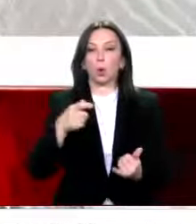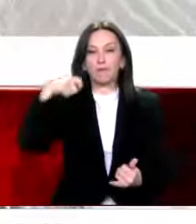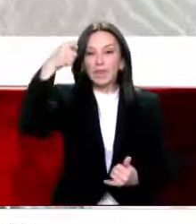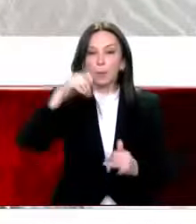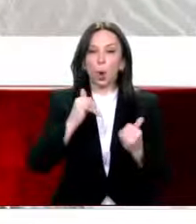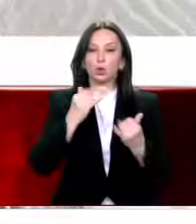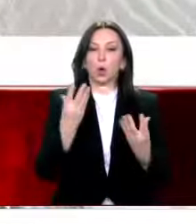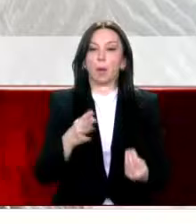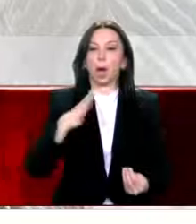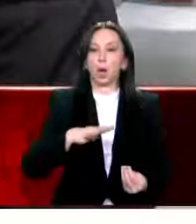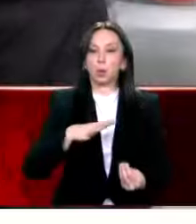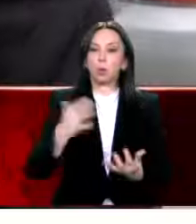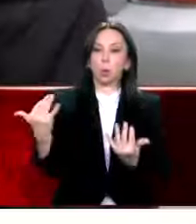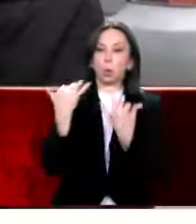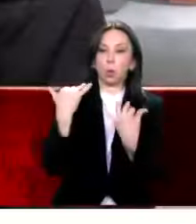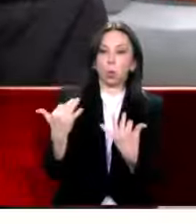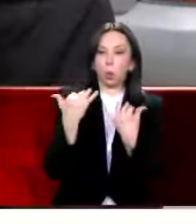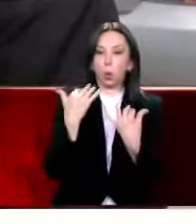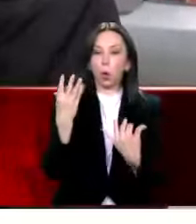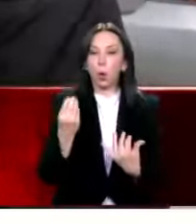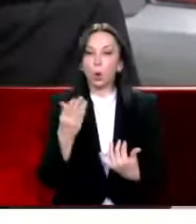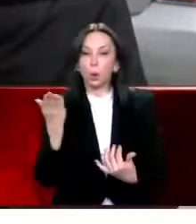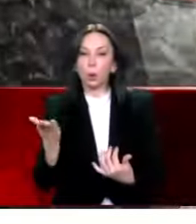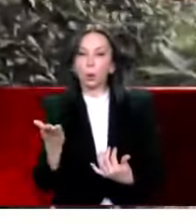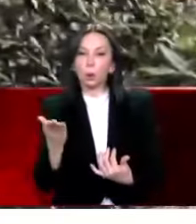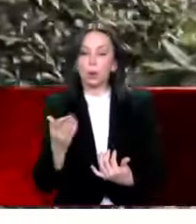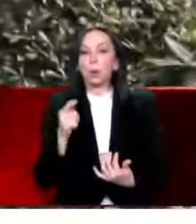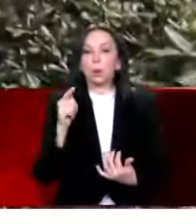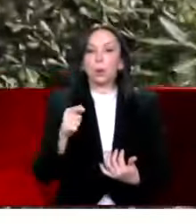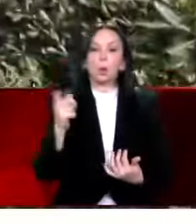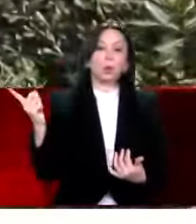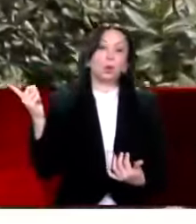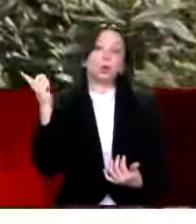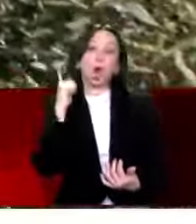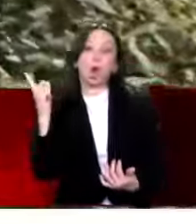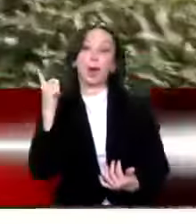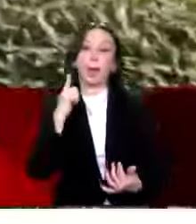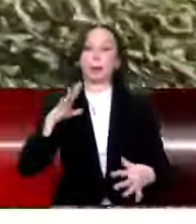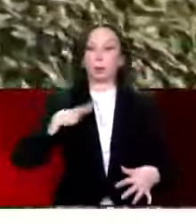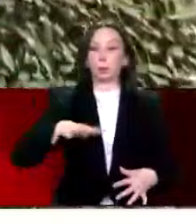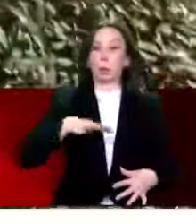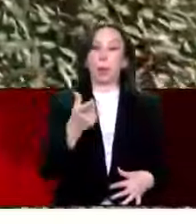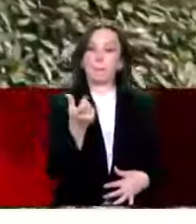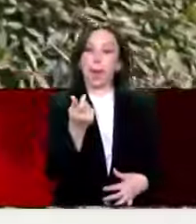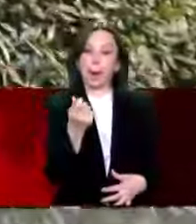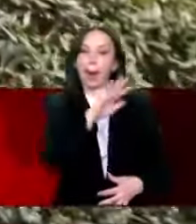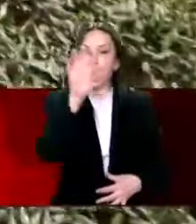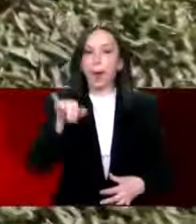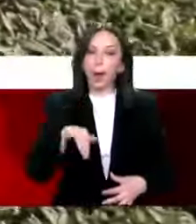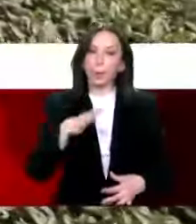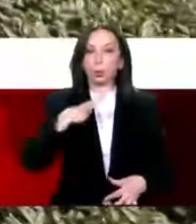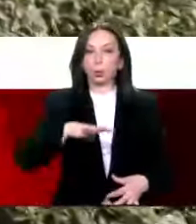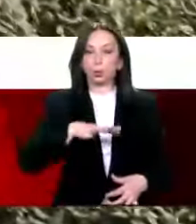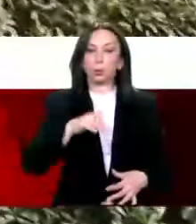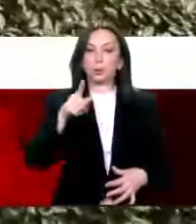fazla kayıt gelmeye başladı. Oranın profesyonelliğine, oradan çıkmış oyunculara bakarım. Şan, şöhret ve en önemlisi de para. Dizilerde